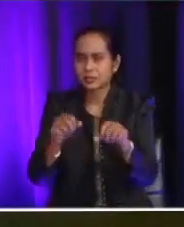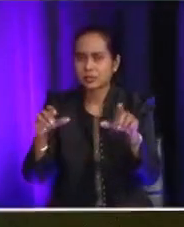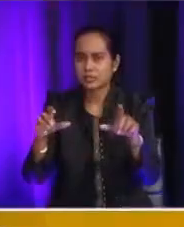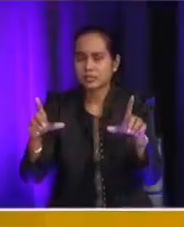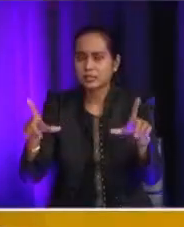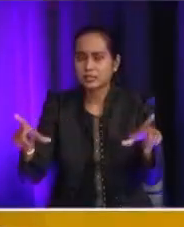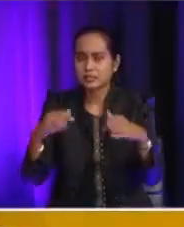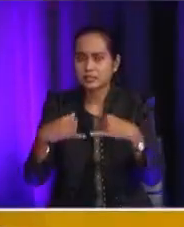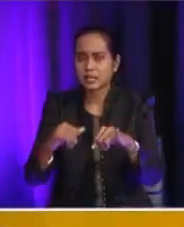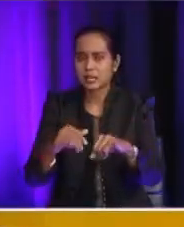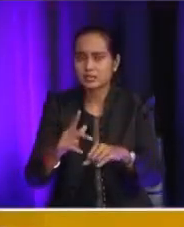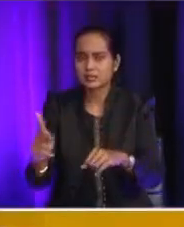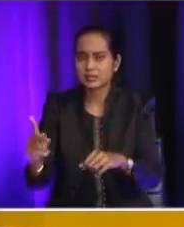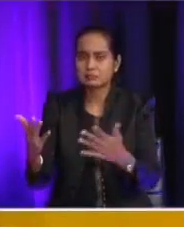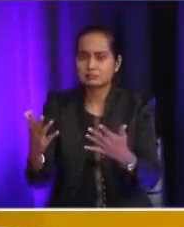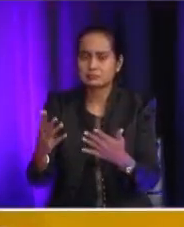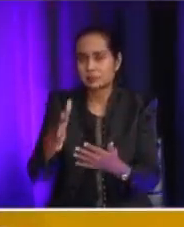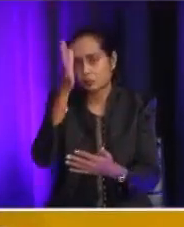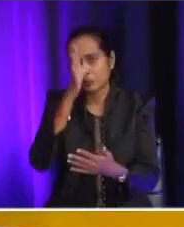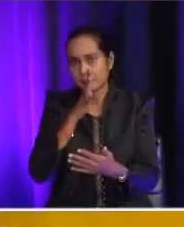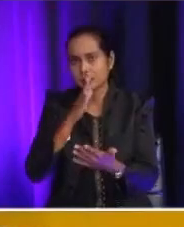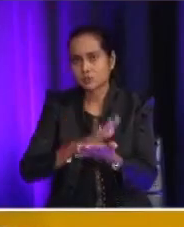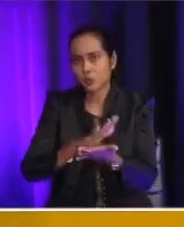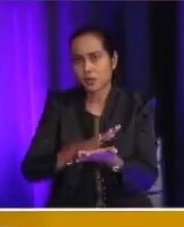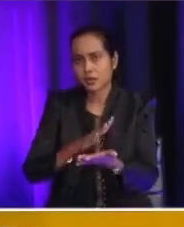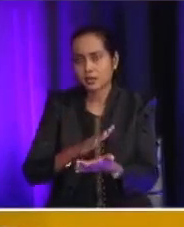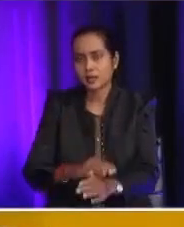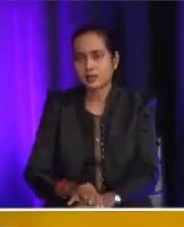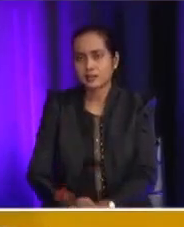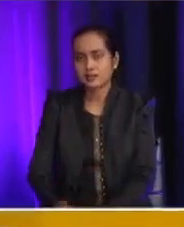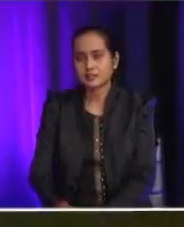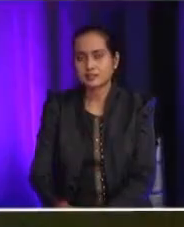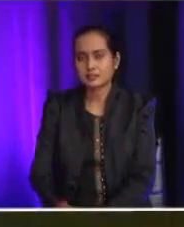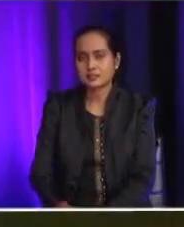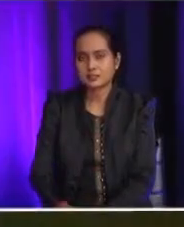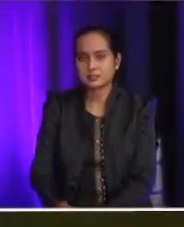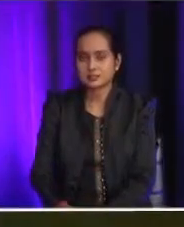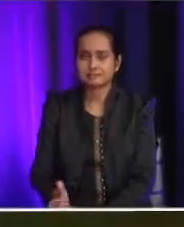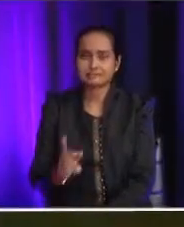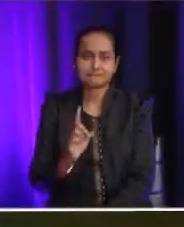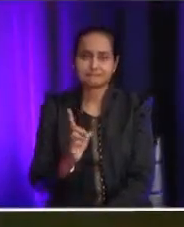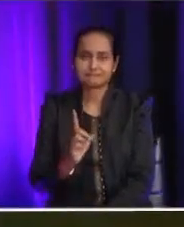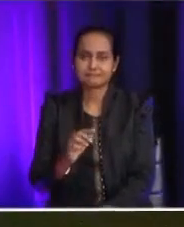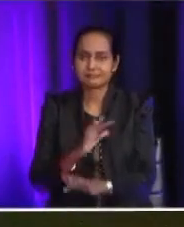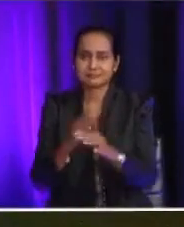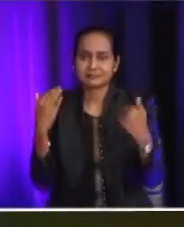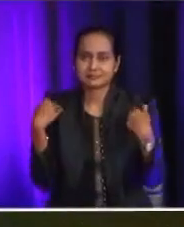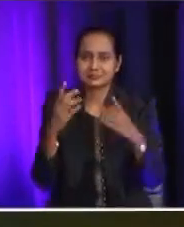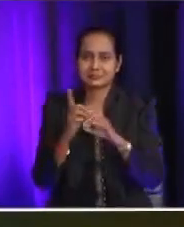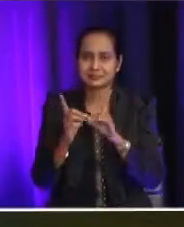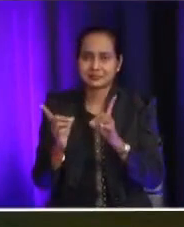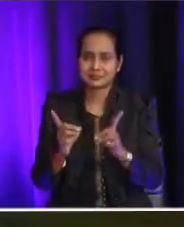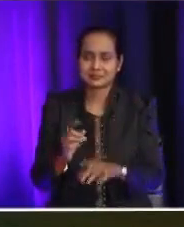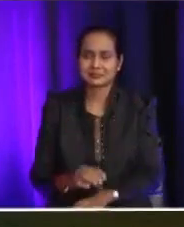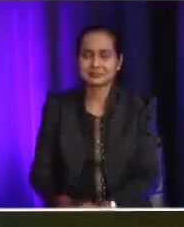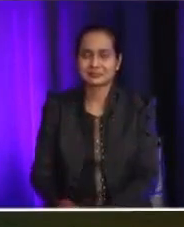pihak sekolah, ibu bapa, ya. No, tiada bintang untuk Adania. Okey, Nadira ada